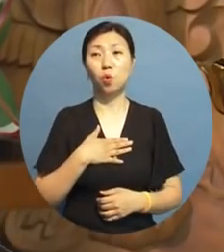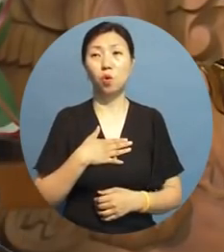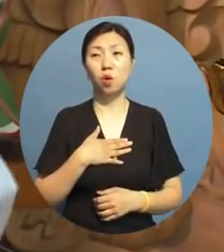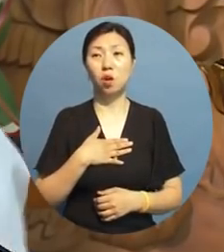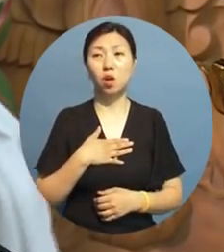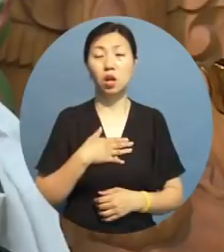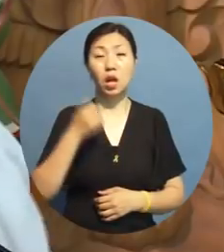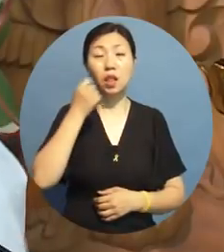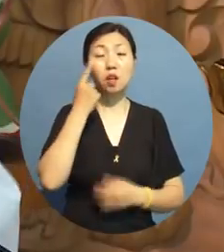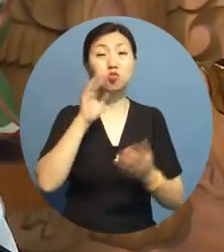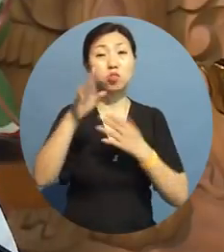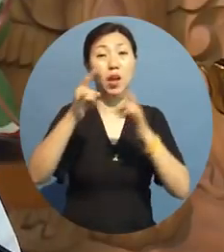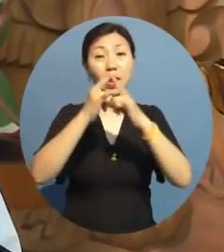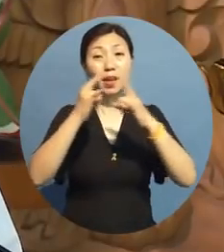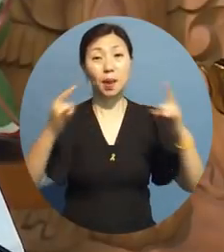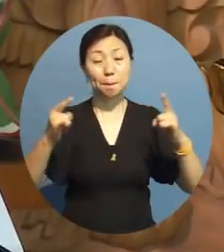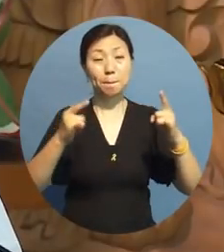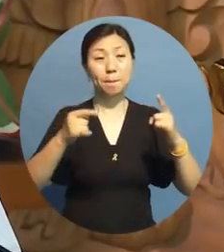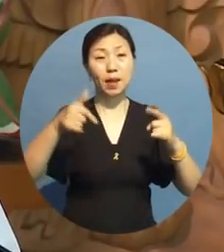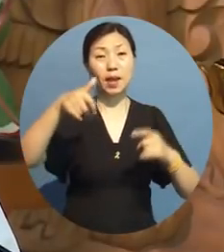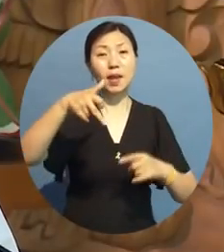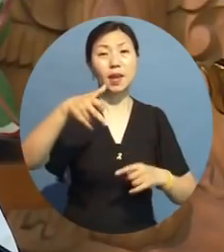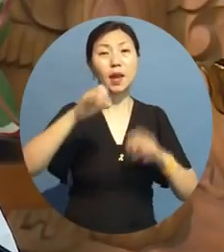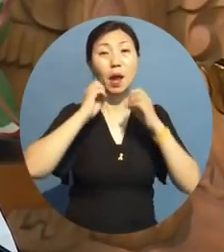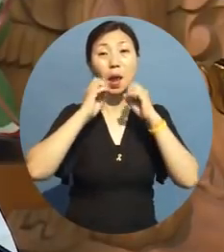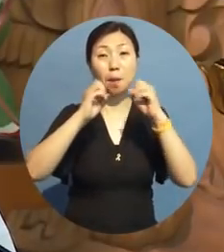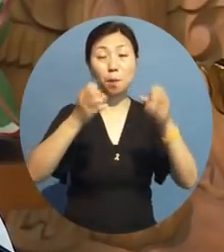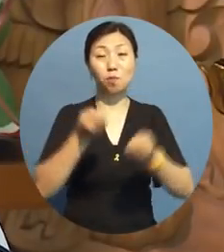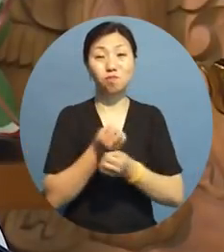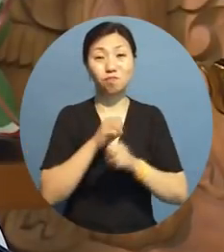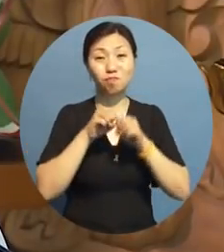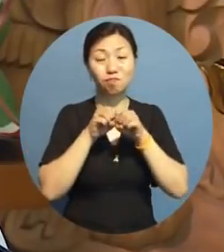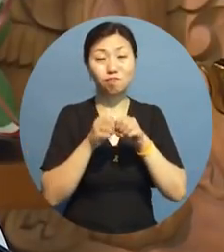다음에 캠페인 어떻게 나갈 건지 대화가 좀 고상 안 하나?